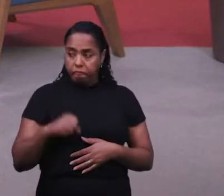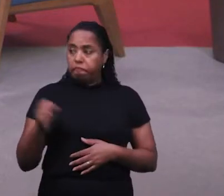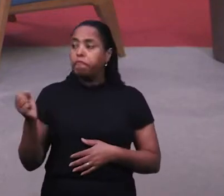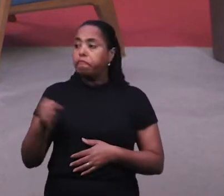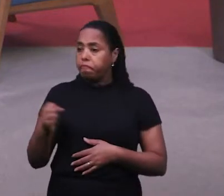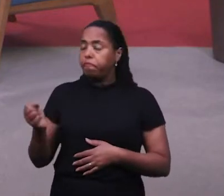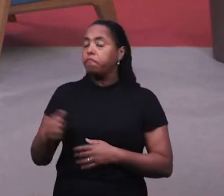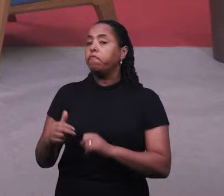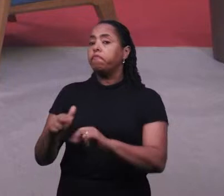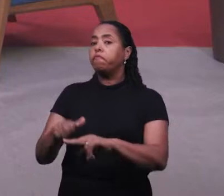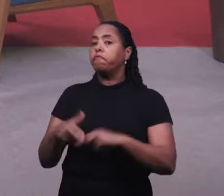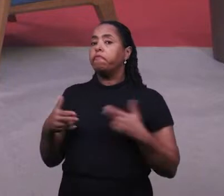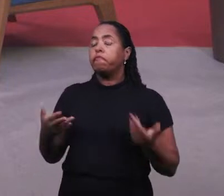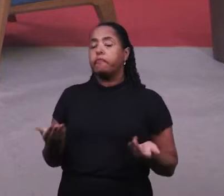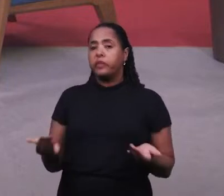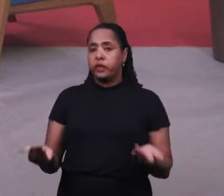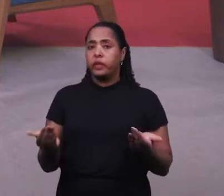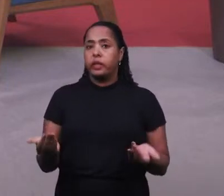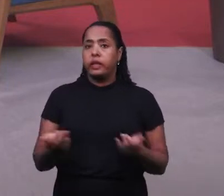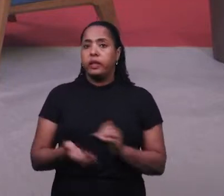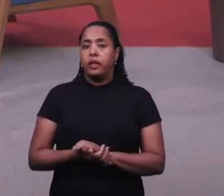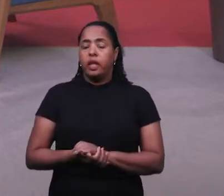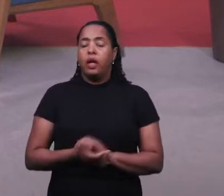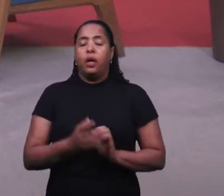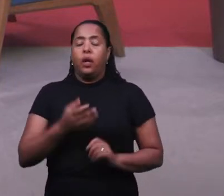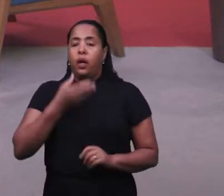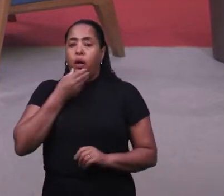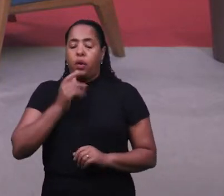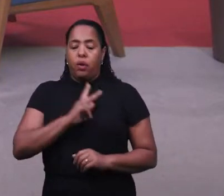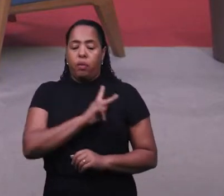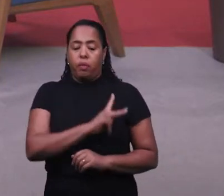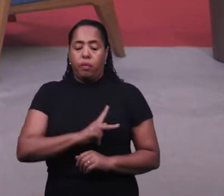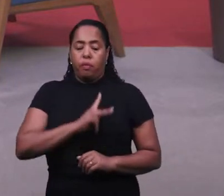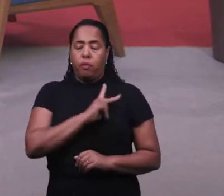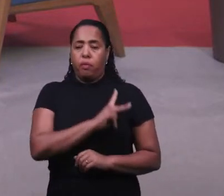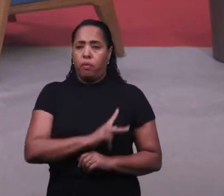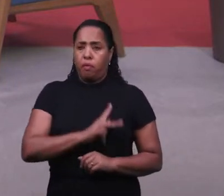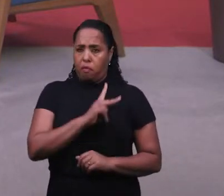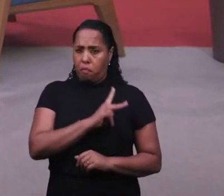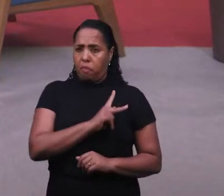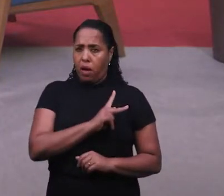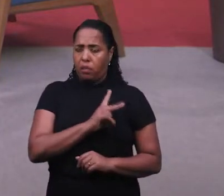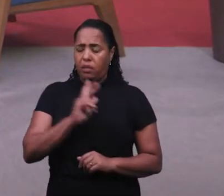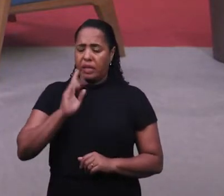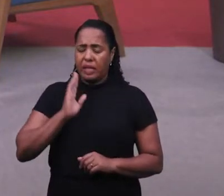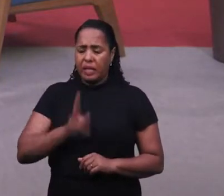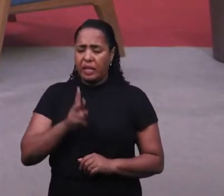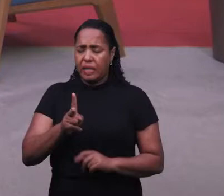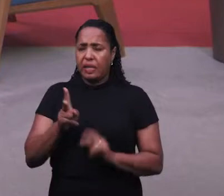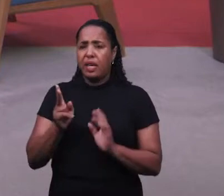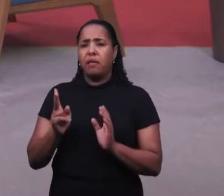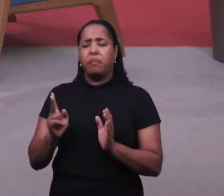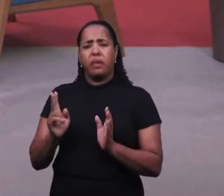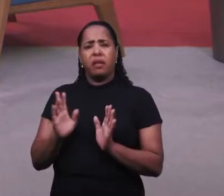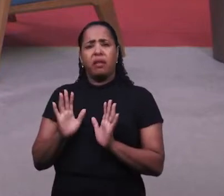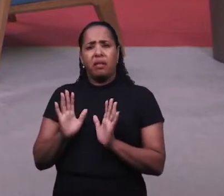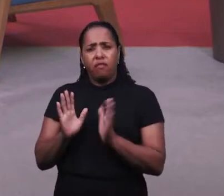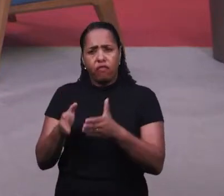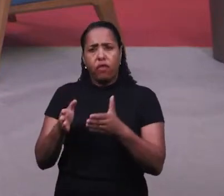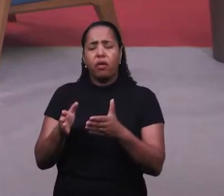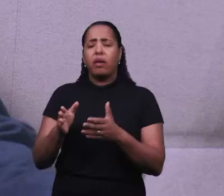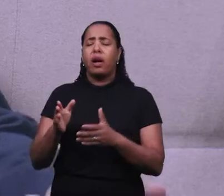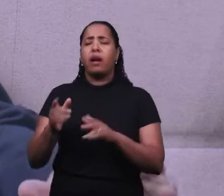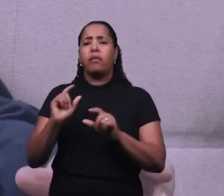Exactement. Parce que Paul, n'est-ce pas, il est très incisif pour